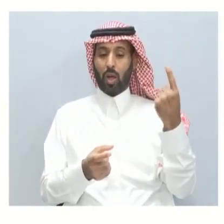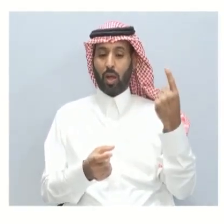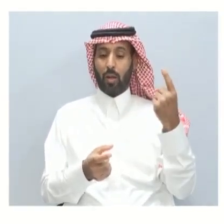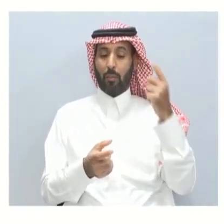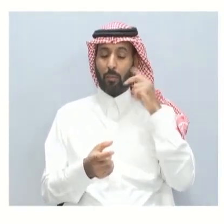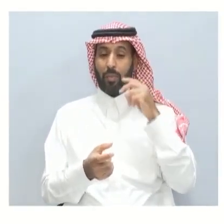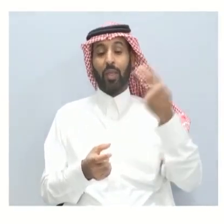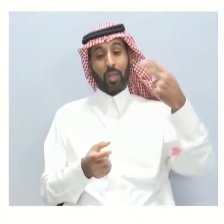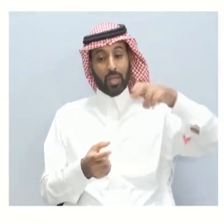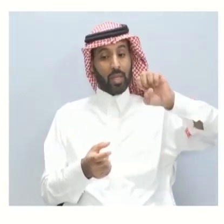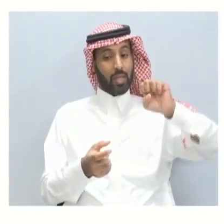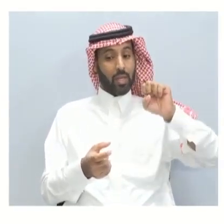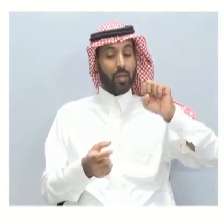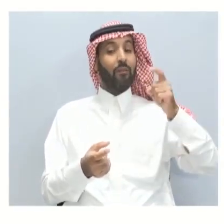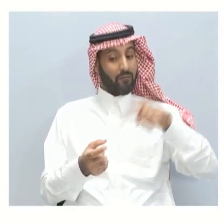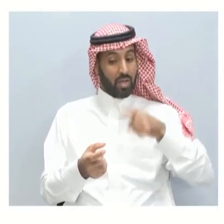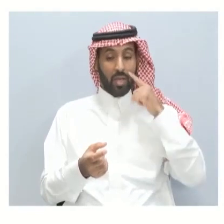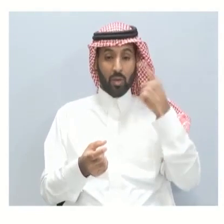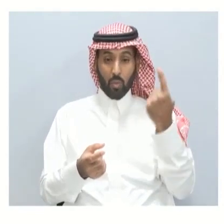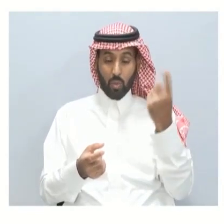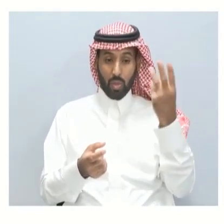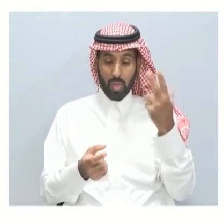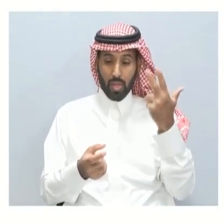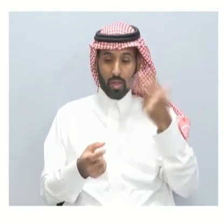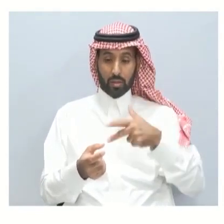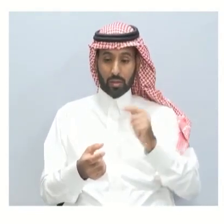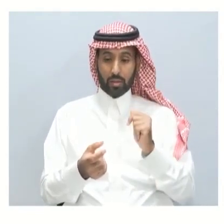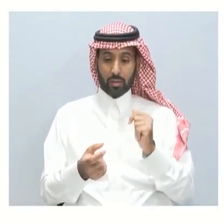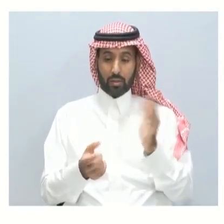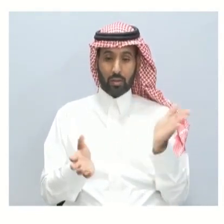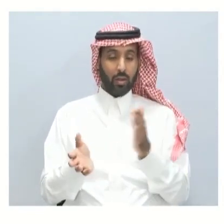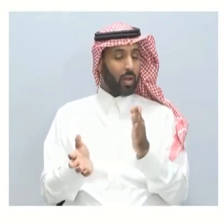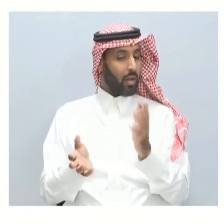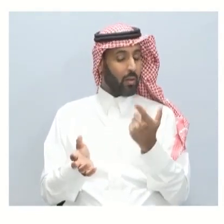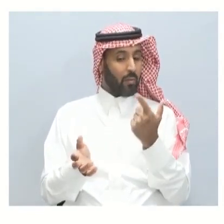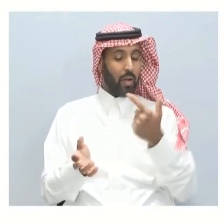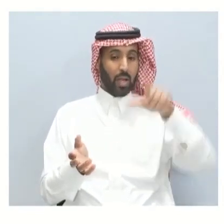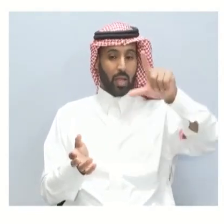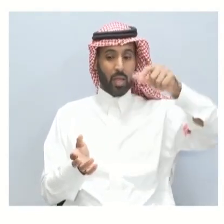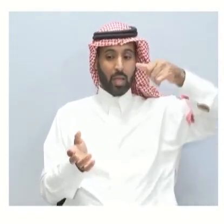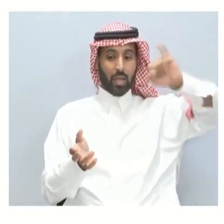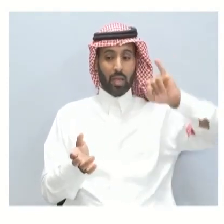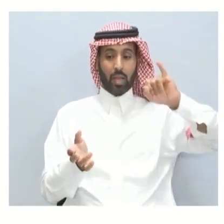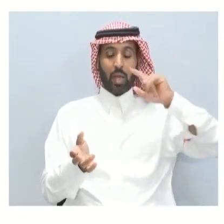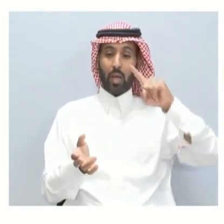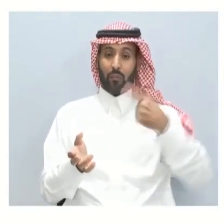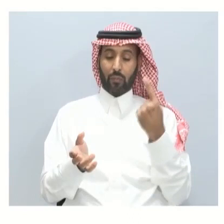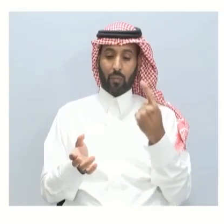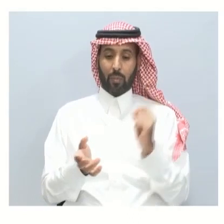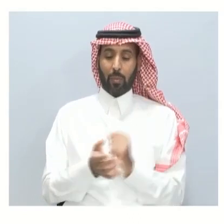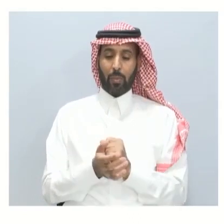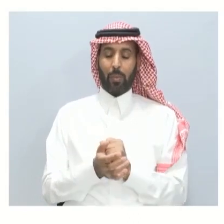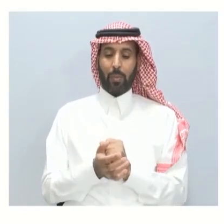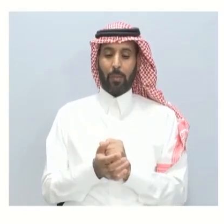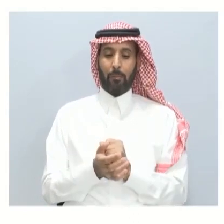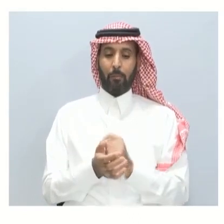واحد اللي هي اليوم نعرف انه موجود في المجموعه رقم 18 الليثيوم في الاولى